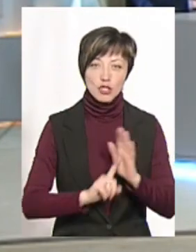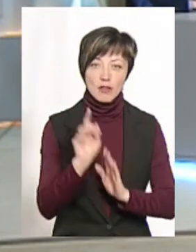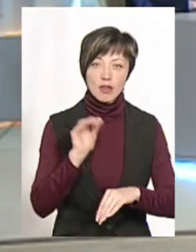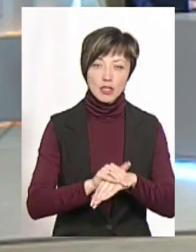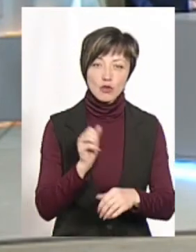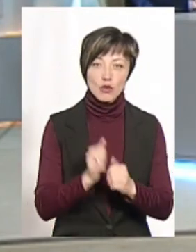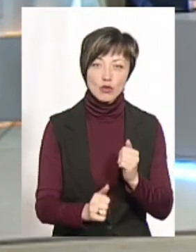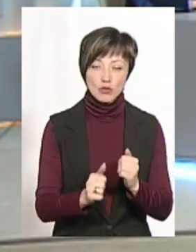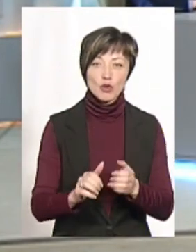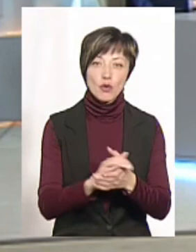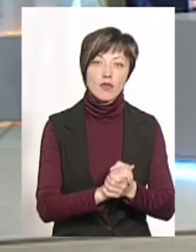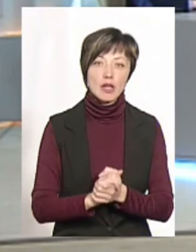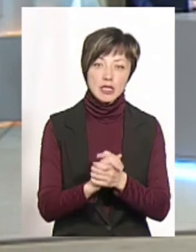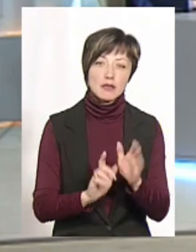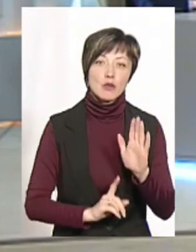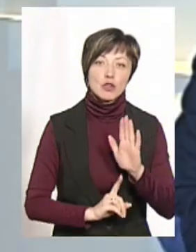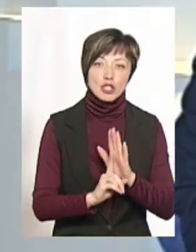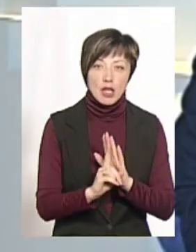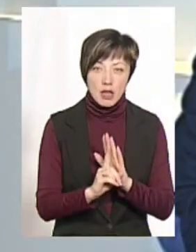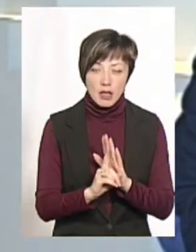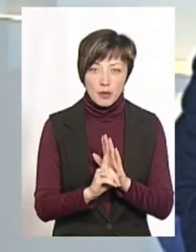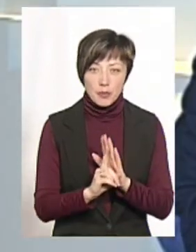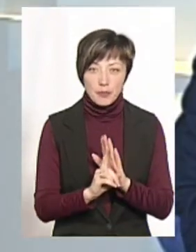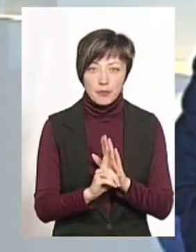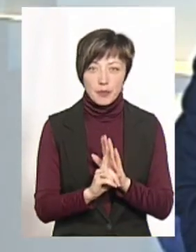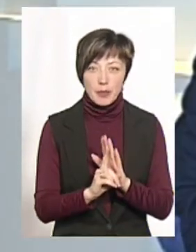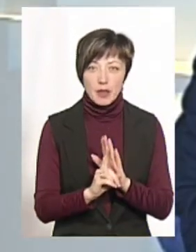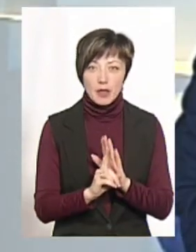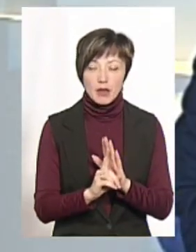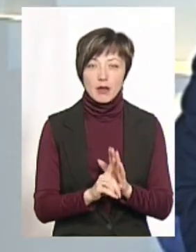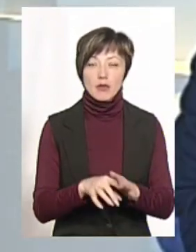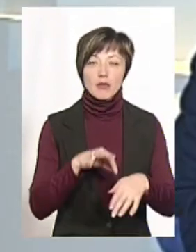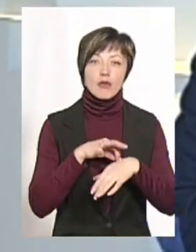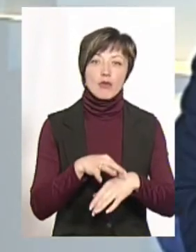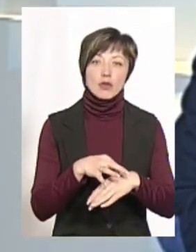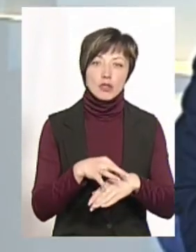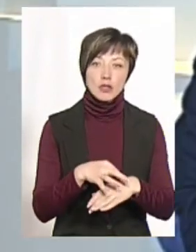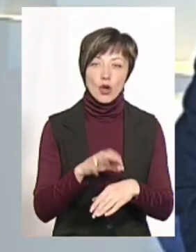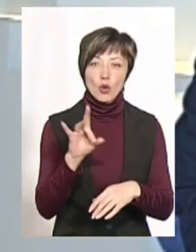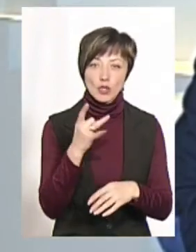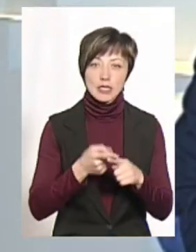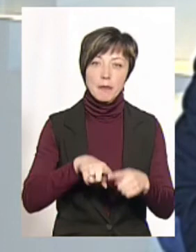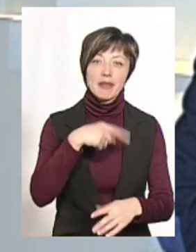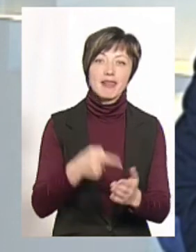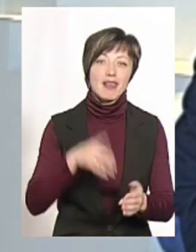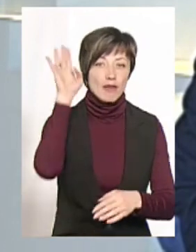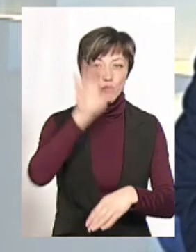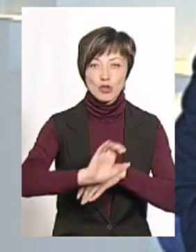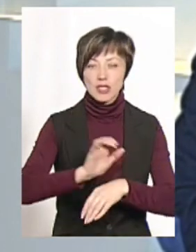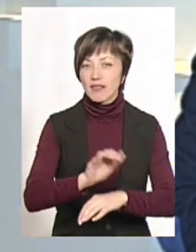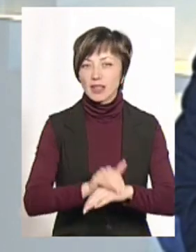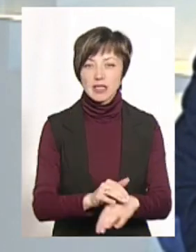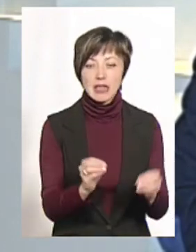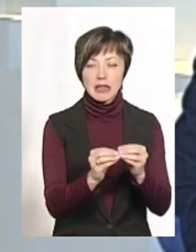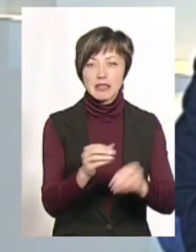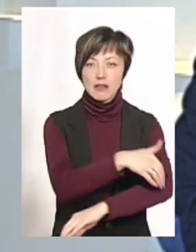почали фактично в кожному садовому товаристві, почали принаймні якісь комунікації проводити. От в Ружичній це питання водопостачання. Там